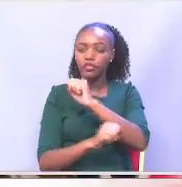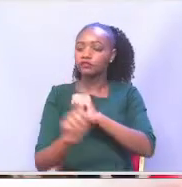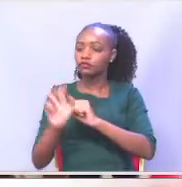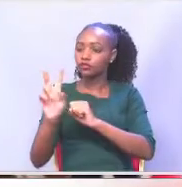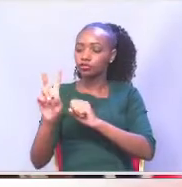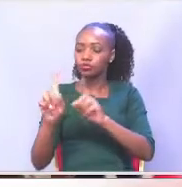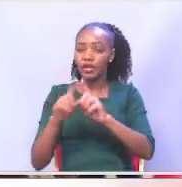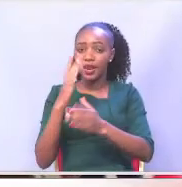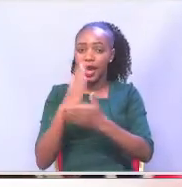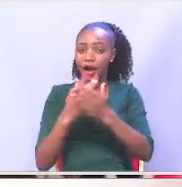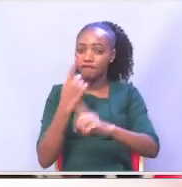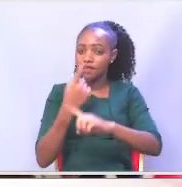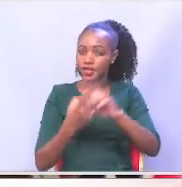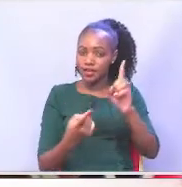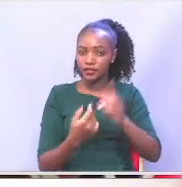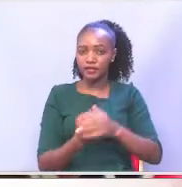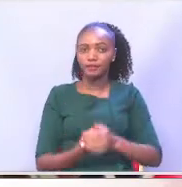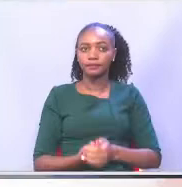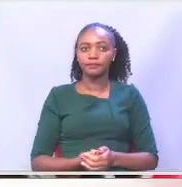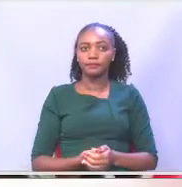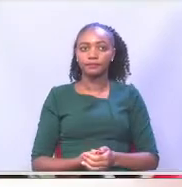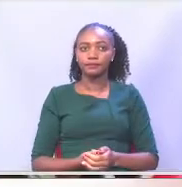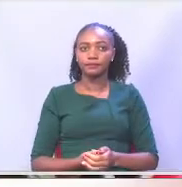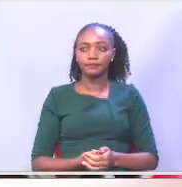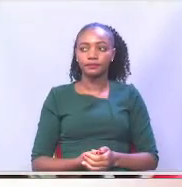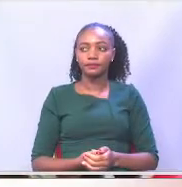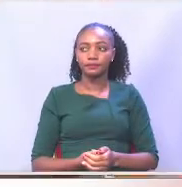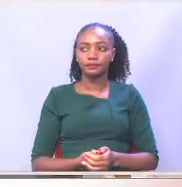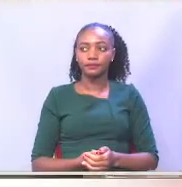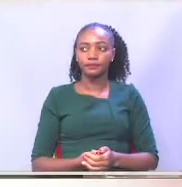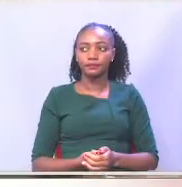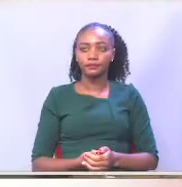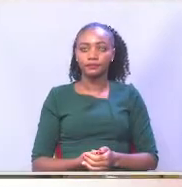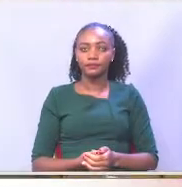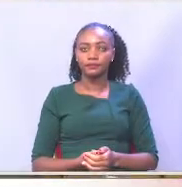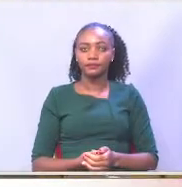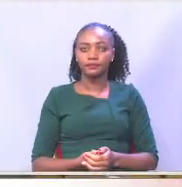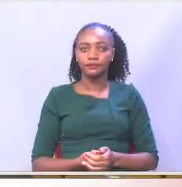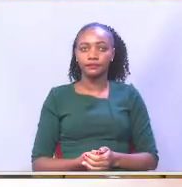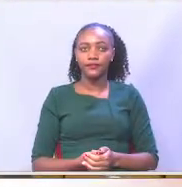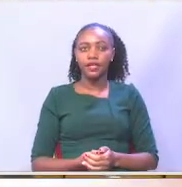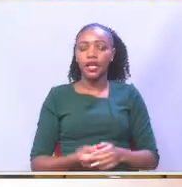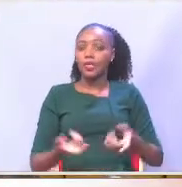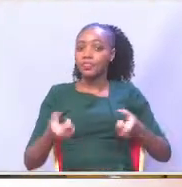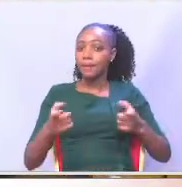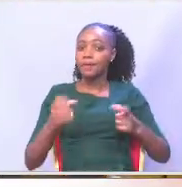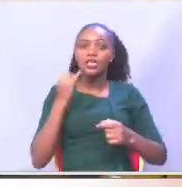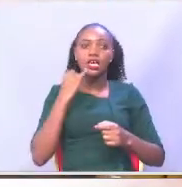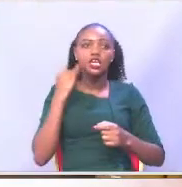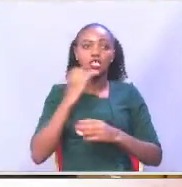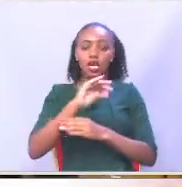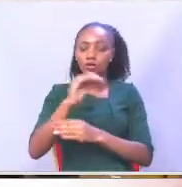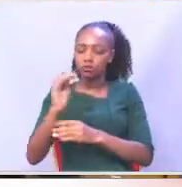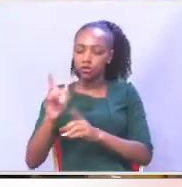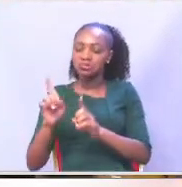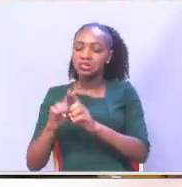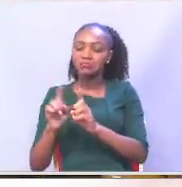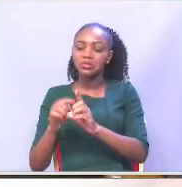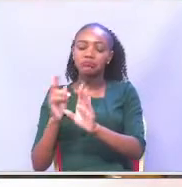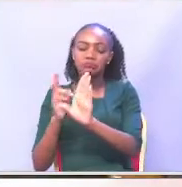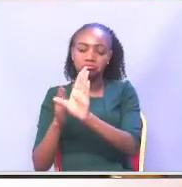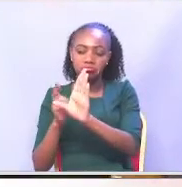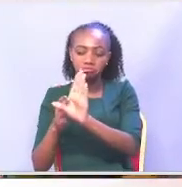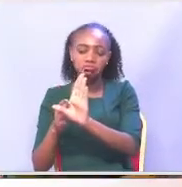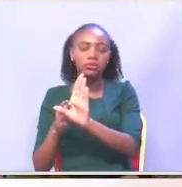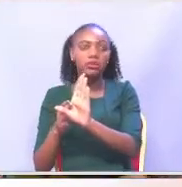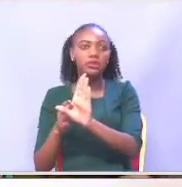miwili na nusu ambayo nimekuwa hapa. Journalists in Nakuru County were not left behind, as